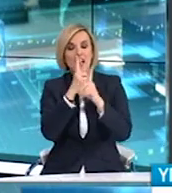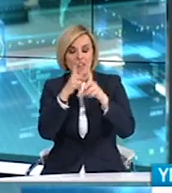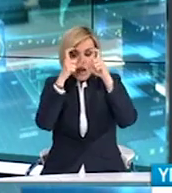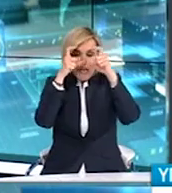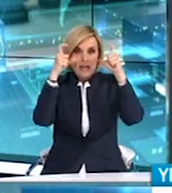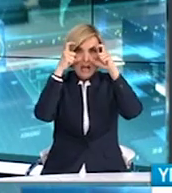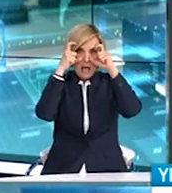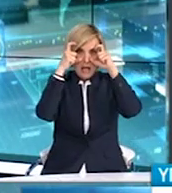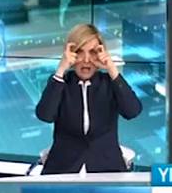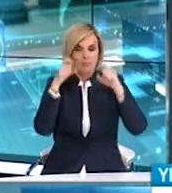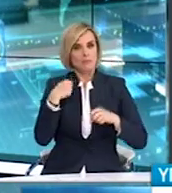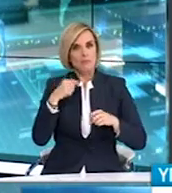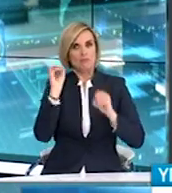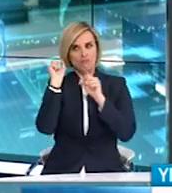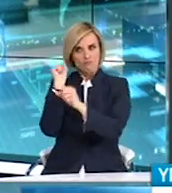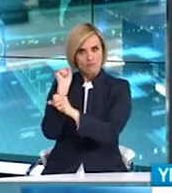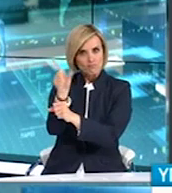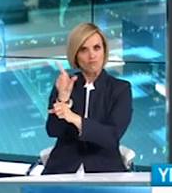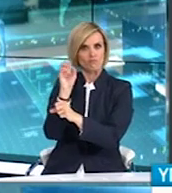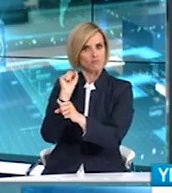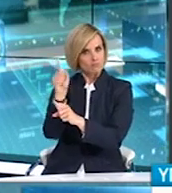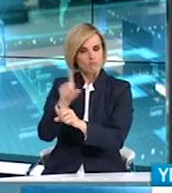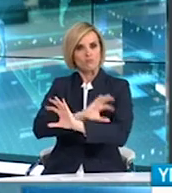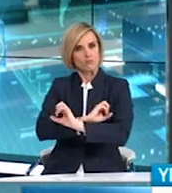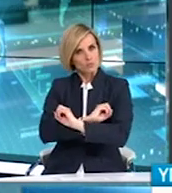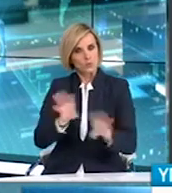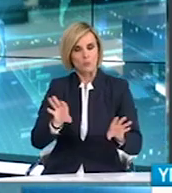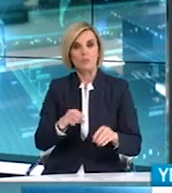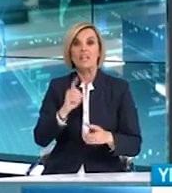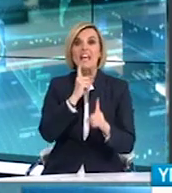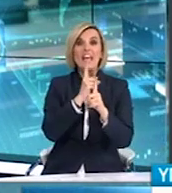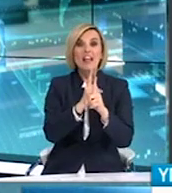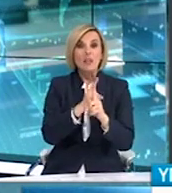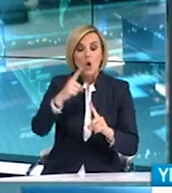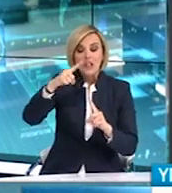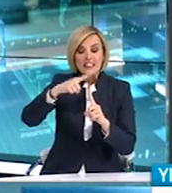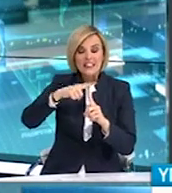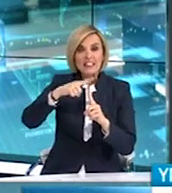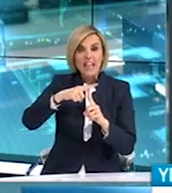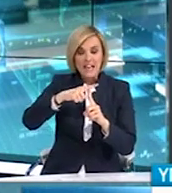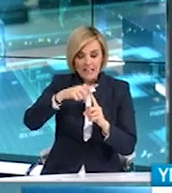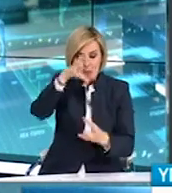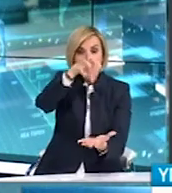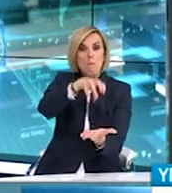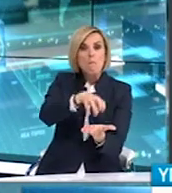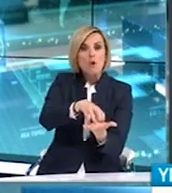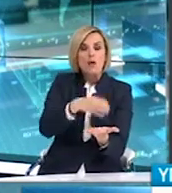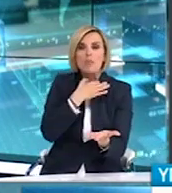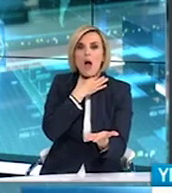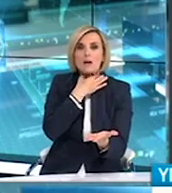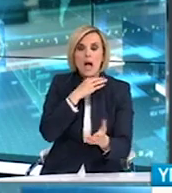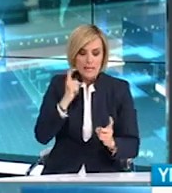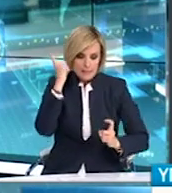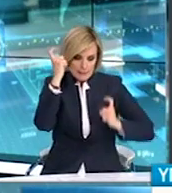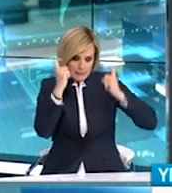Γενικό Νοσοκομείο Καστοριάς λειτουργεί σε επίπεδο ΤΕΠ, ΤΕΠ για COVID-19 και μονάδα τεχνητού νεφρού, εξυπηρετεί επίγουσες ανάγκες